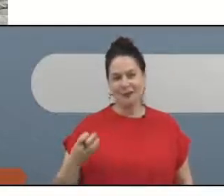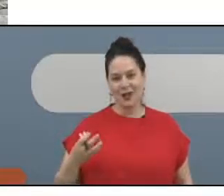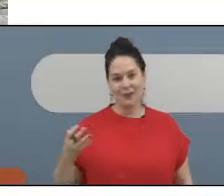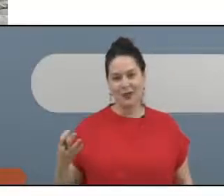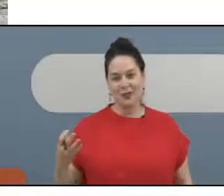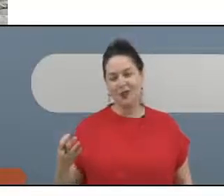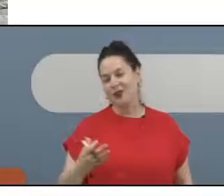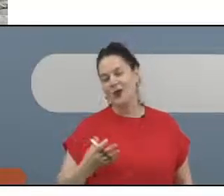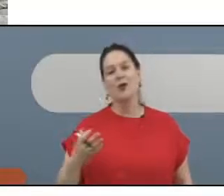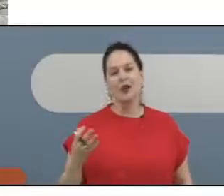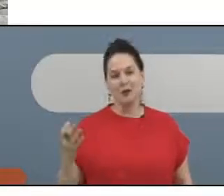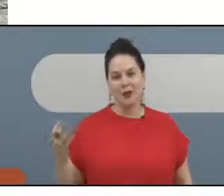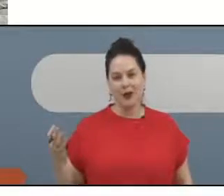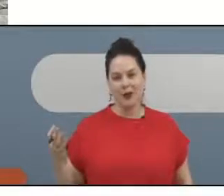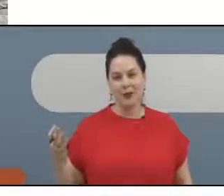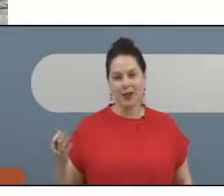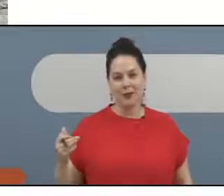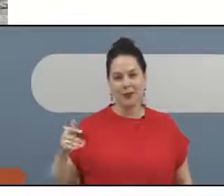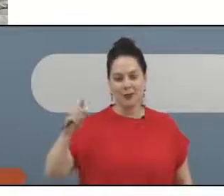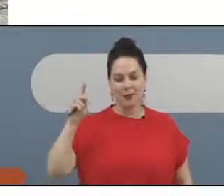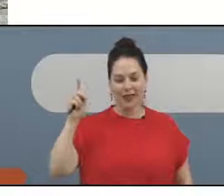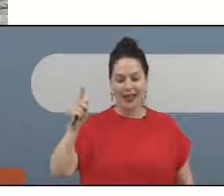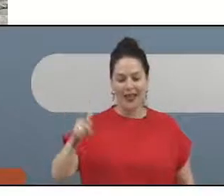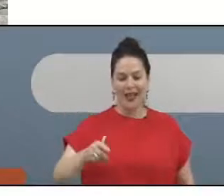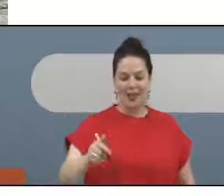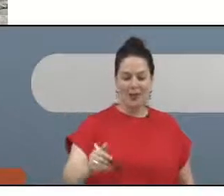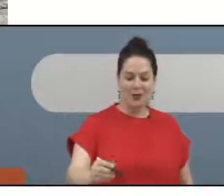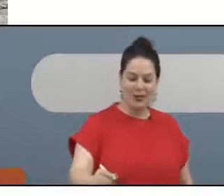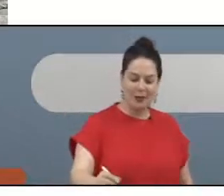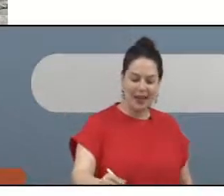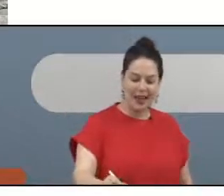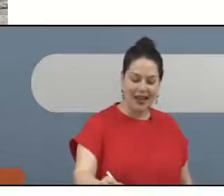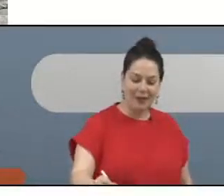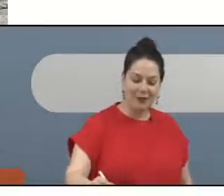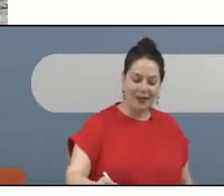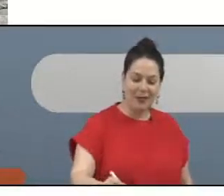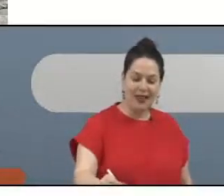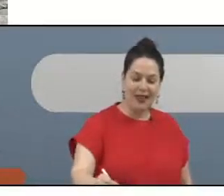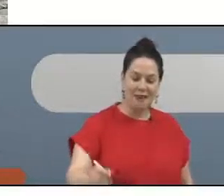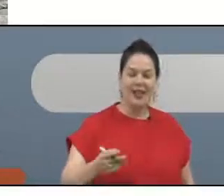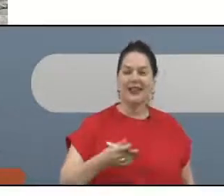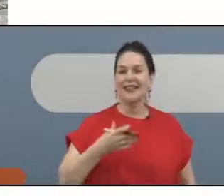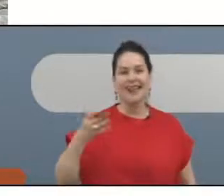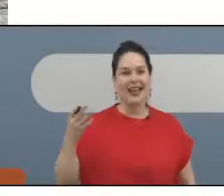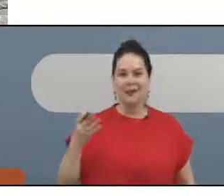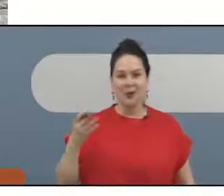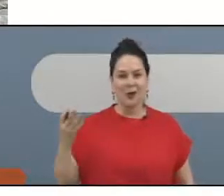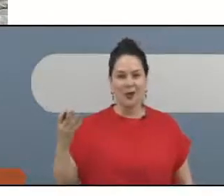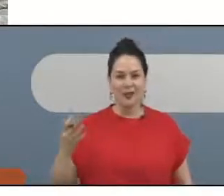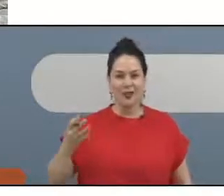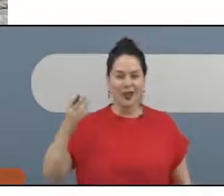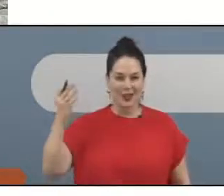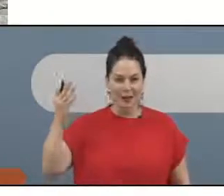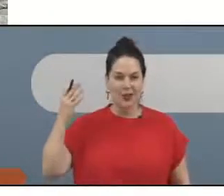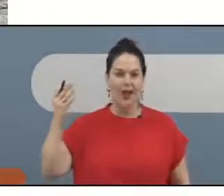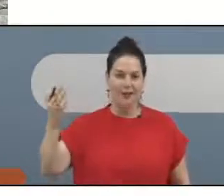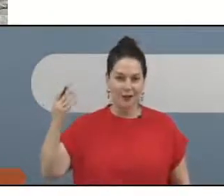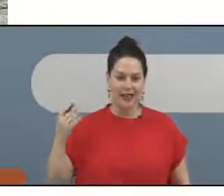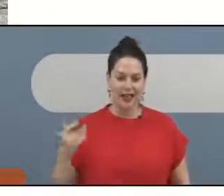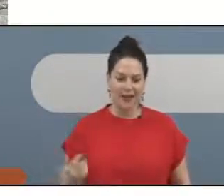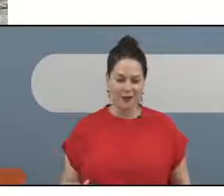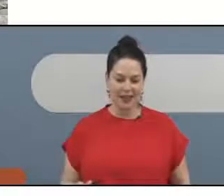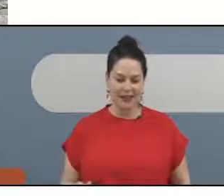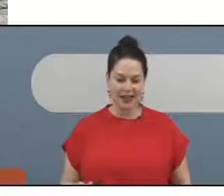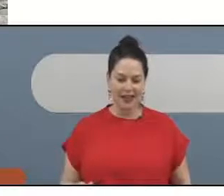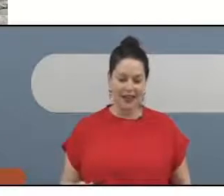חטובים, עם כנפיים עצומות, וכולם יתפעלו מכם. אתם רואים את הילד שמצביע עליו ומתפעל מההישג המטורף הזה של אדם